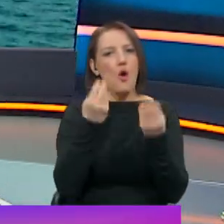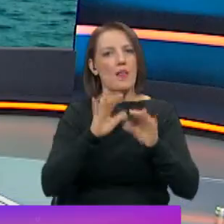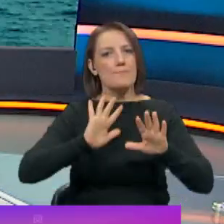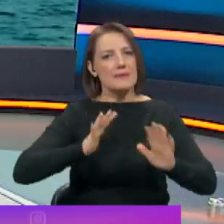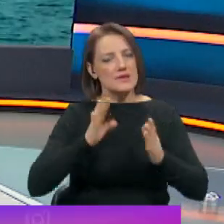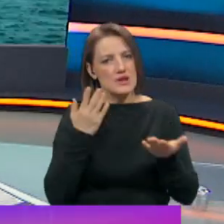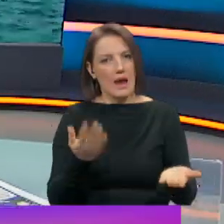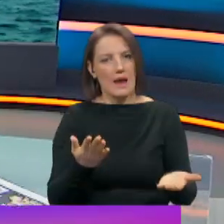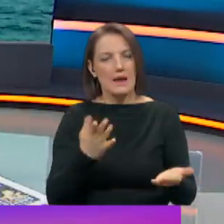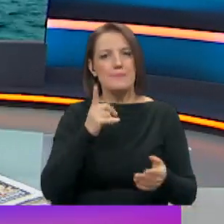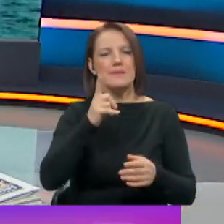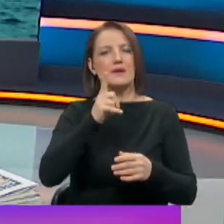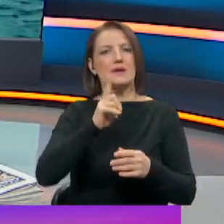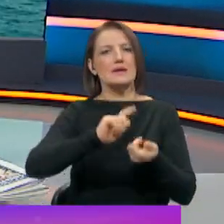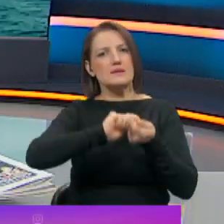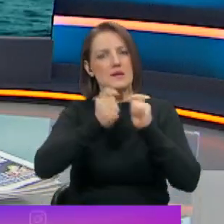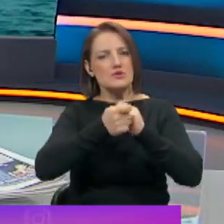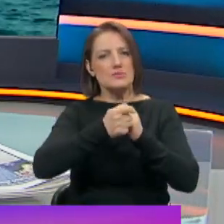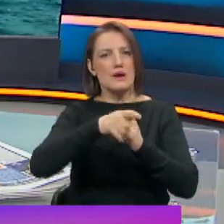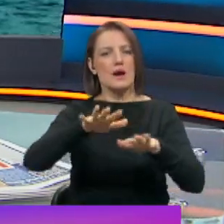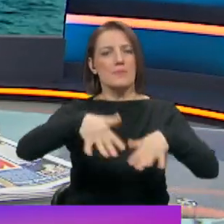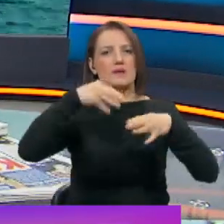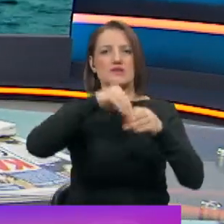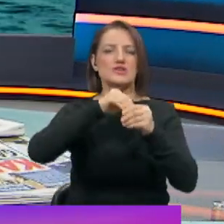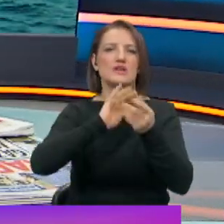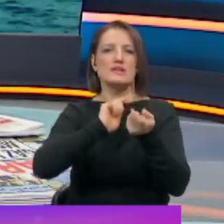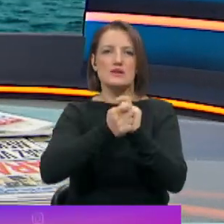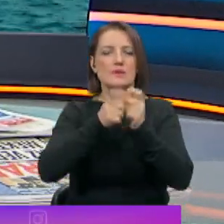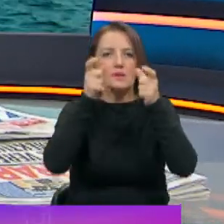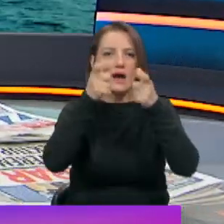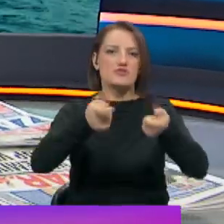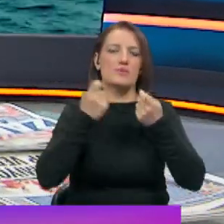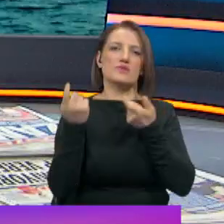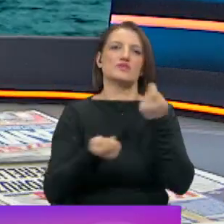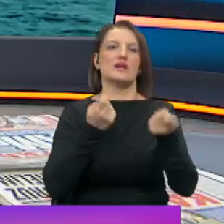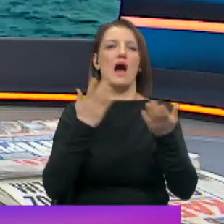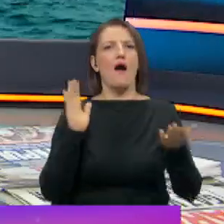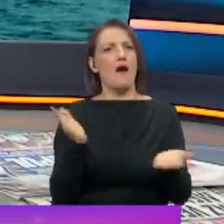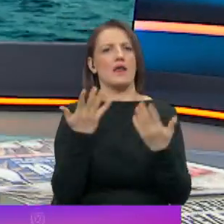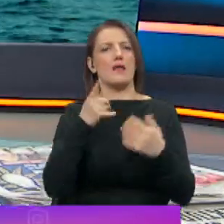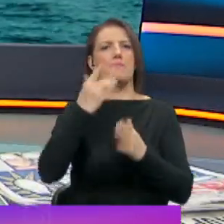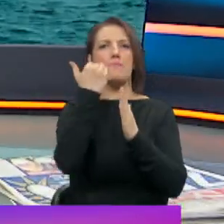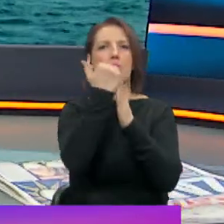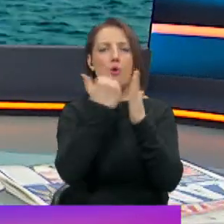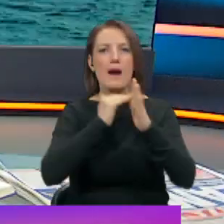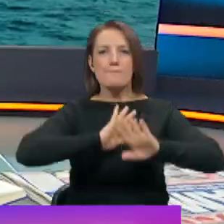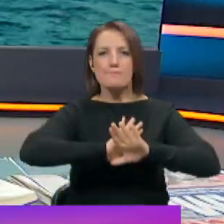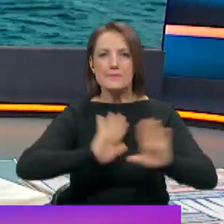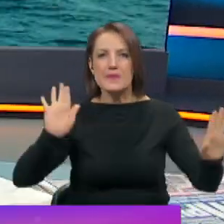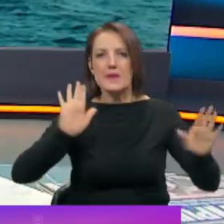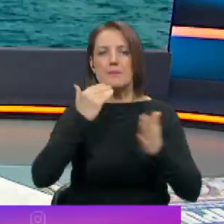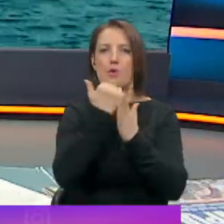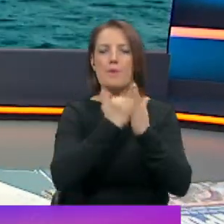olabileceklere bir kabinede revizyona kabine değişikliği bir dikkat çekmeye çalışıyor Hayret program bitti